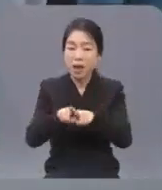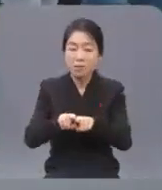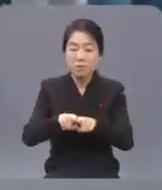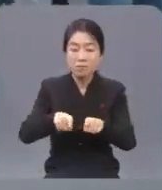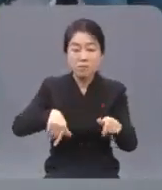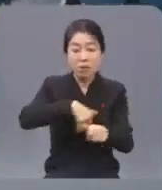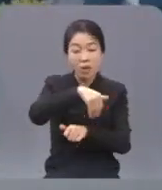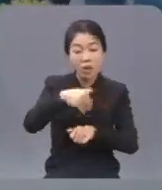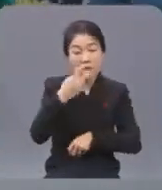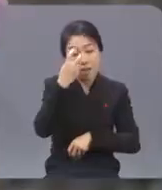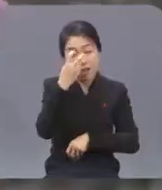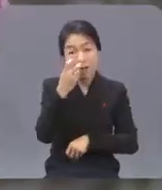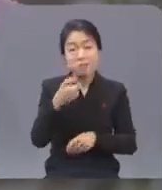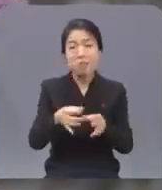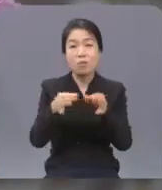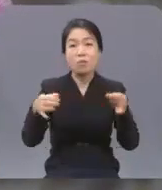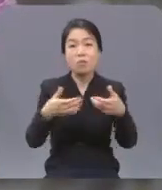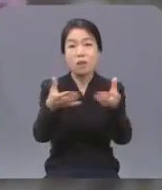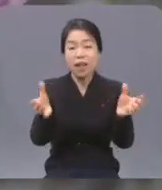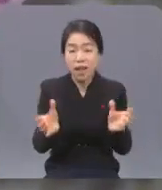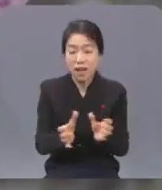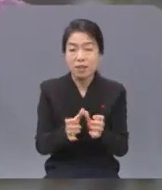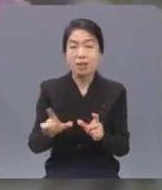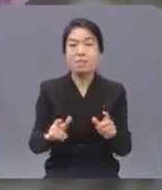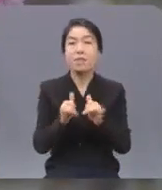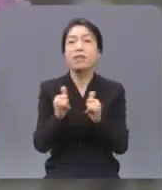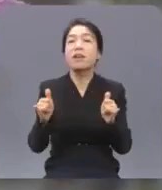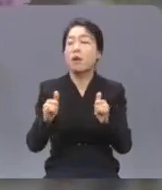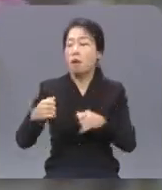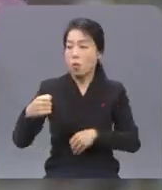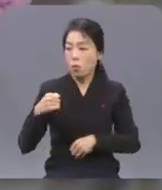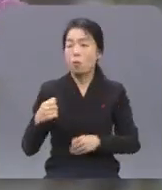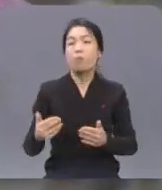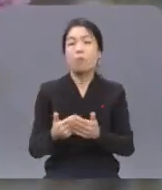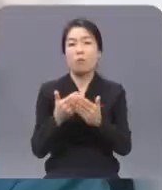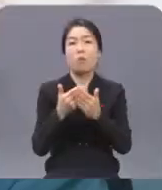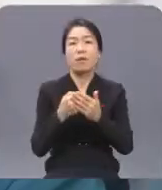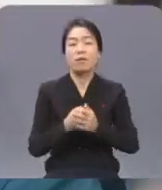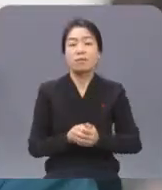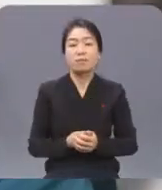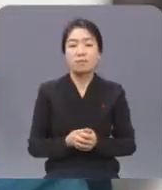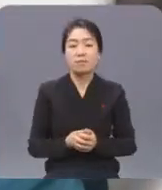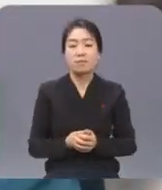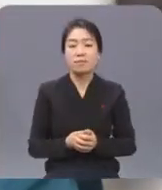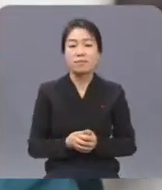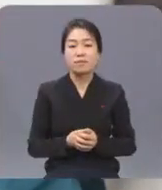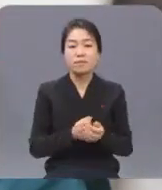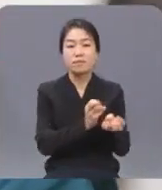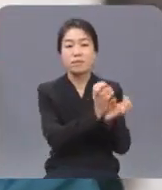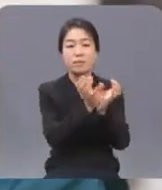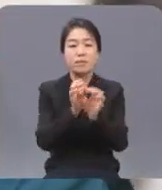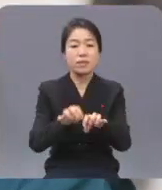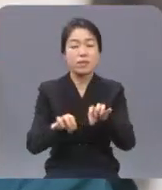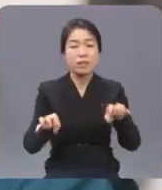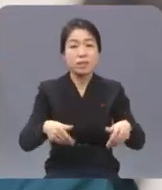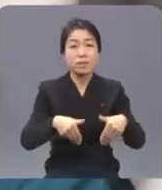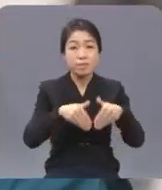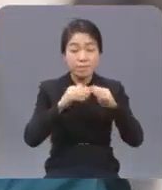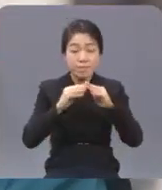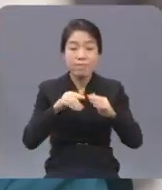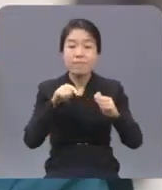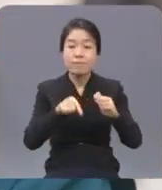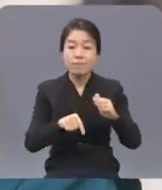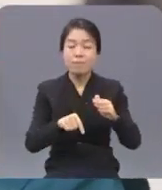돌보는 사이 공동체는 물론 주민의 생활에도 활력이 생겼습니다. 그래서 이 정원 마을의 정원을